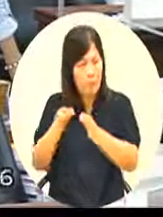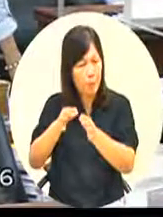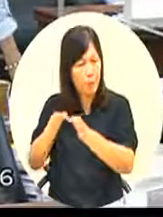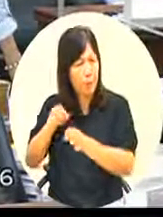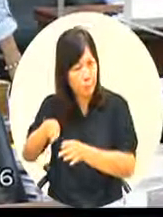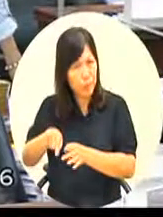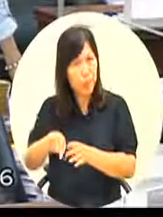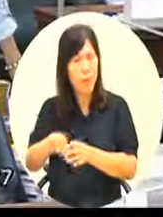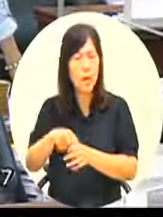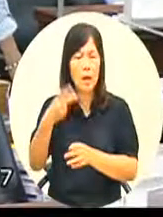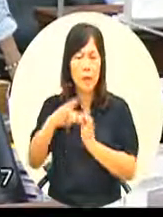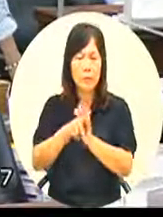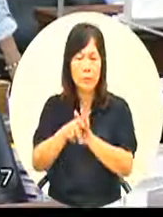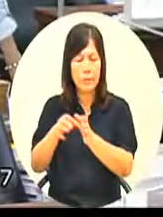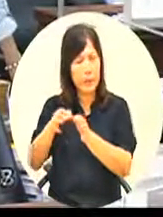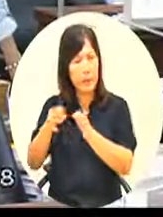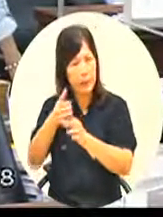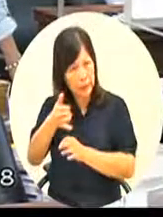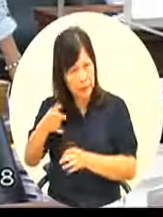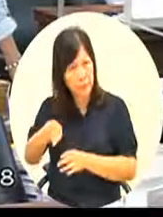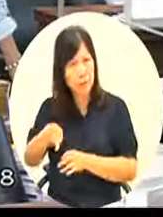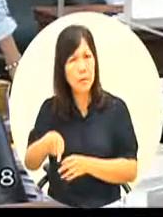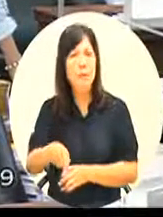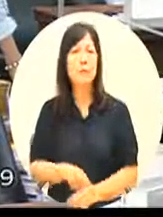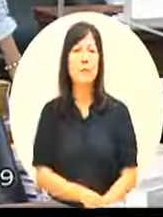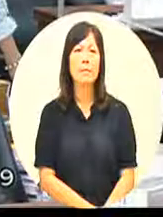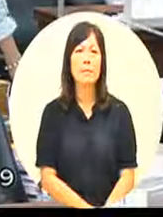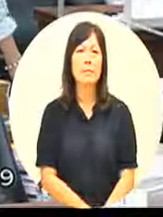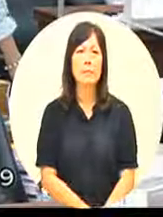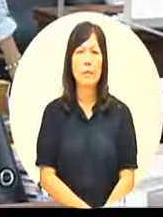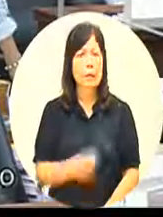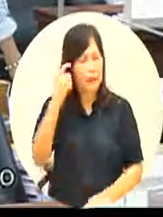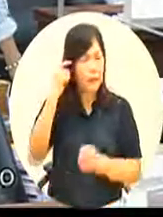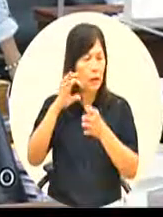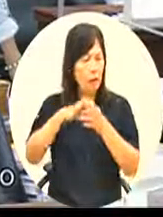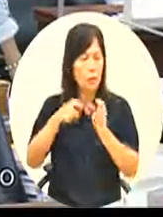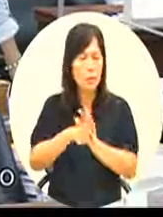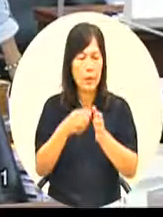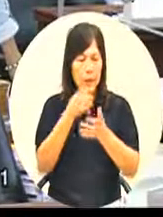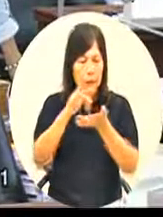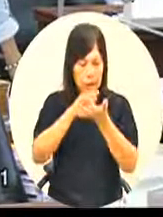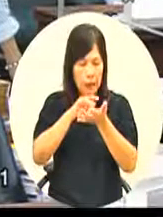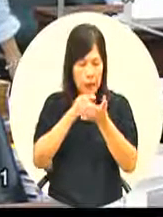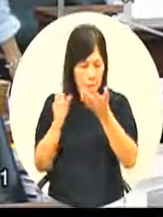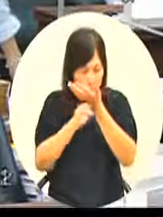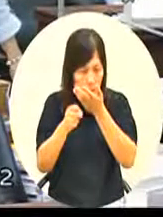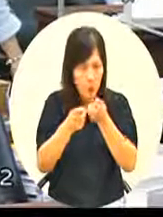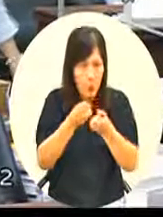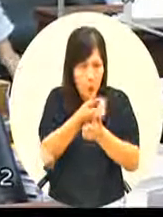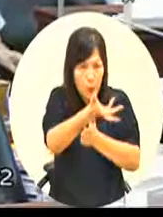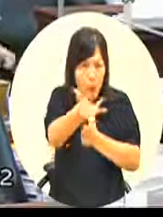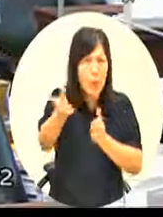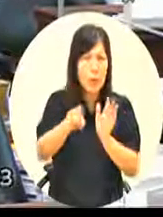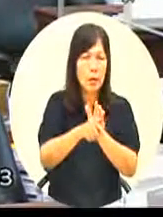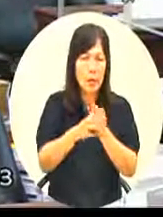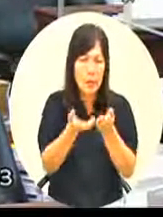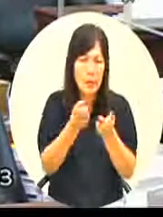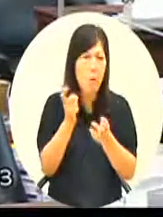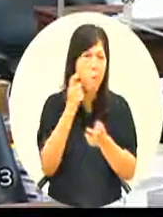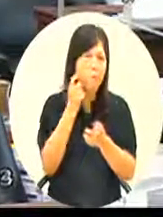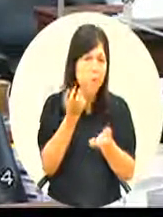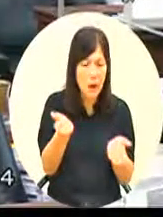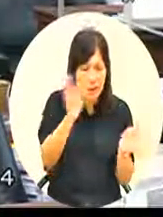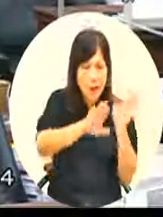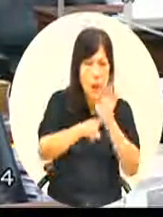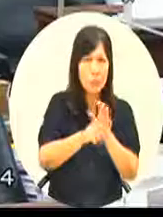好或毒贩也好，他们为了他们毒品可以流通，他们把它包装成现